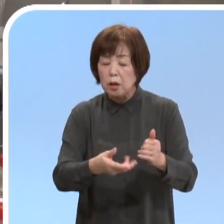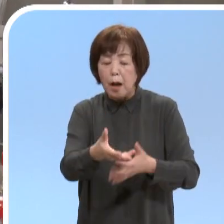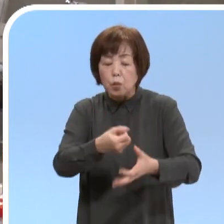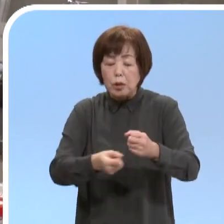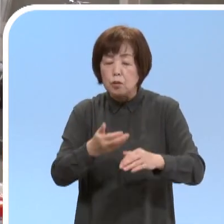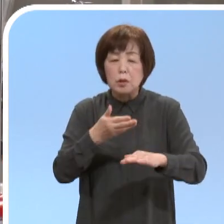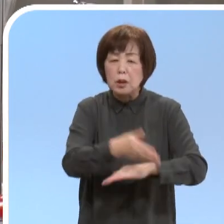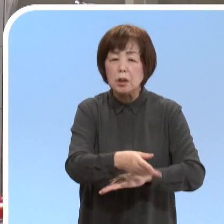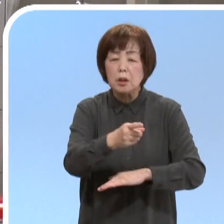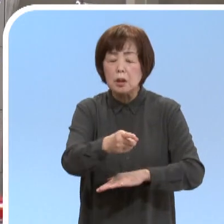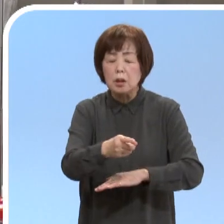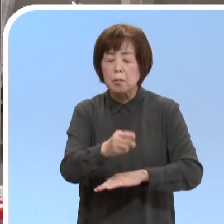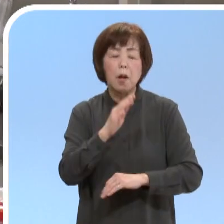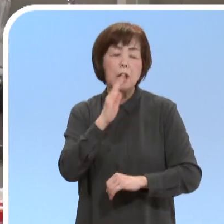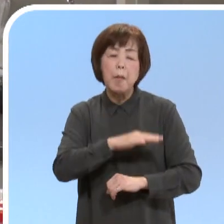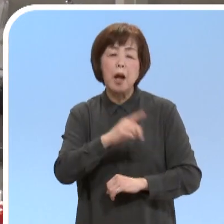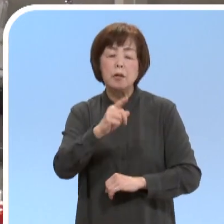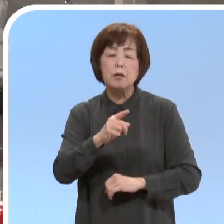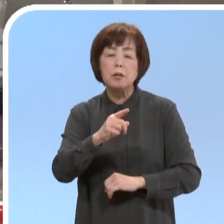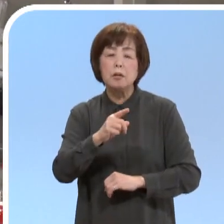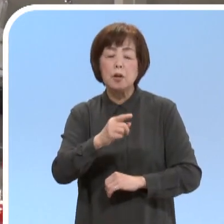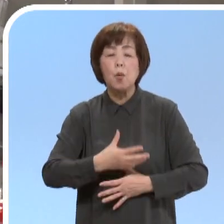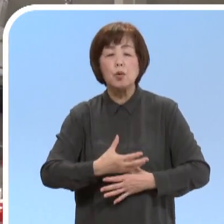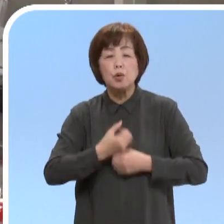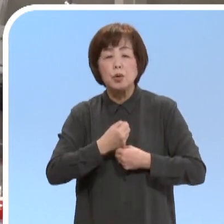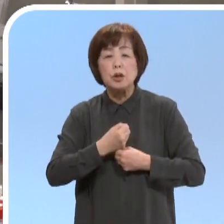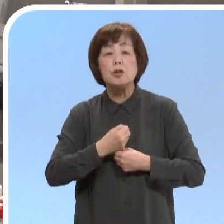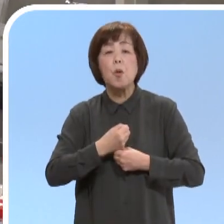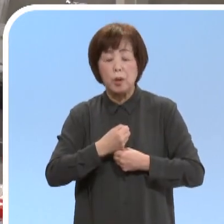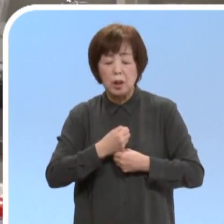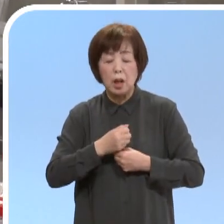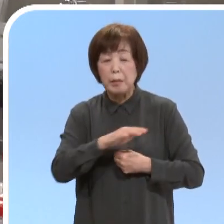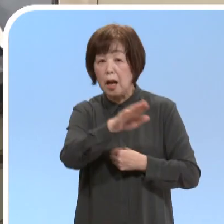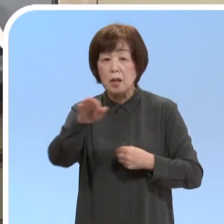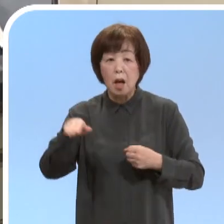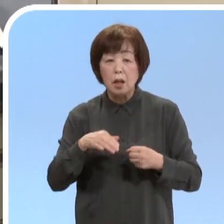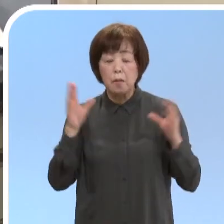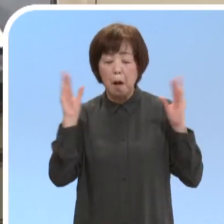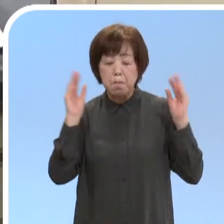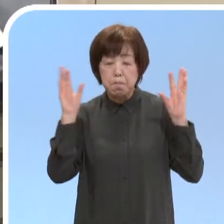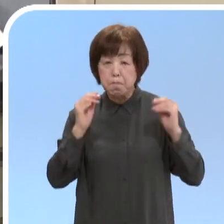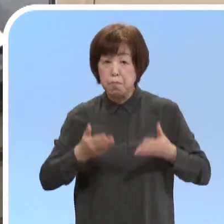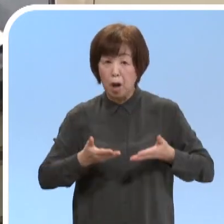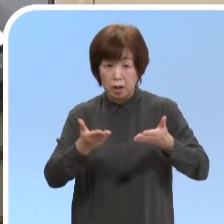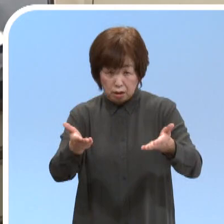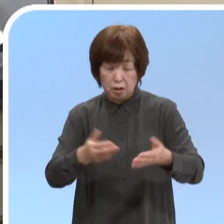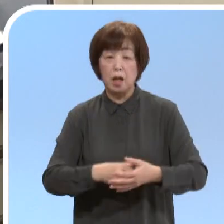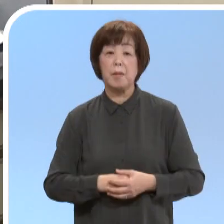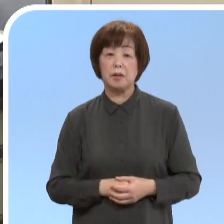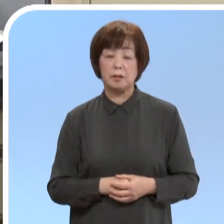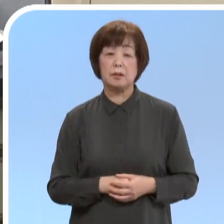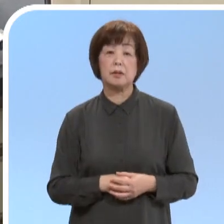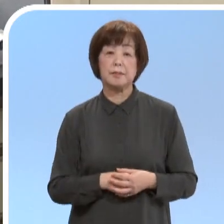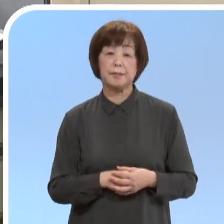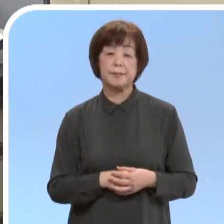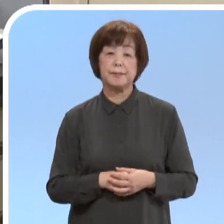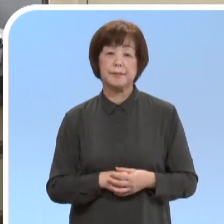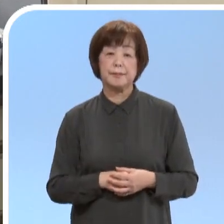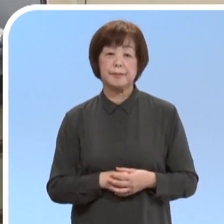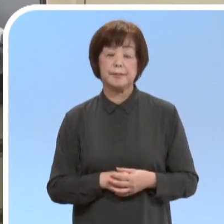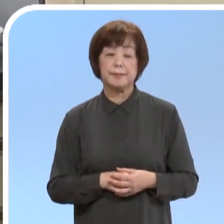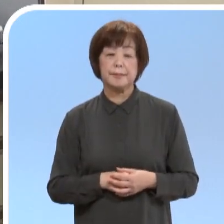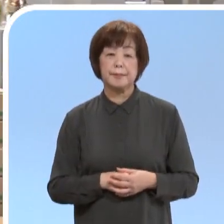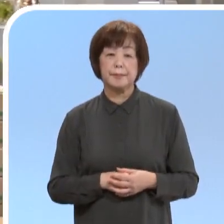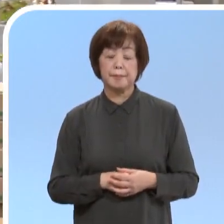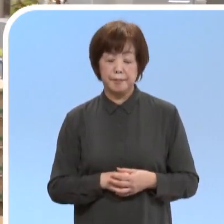いうのも重要なことですのであの漁業者の皆さんに気をつけましょうということで情報発信したりしており